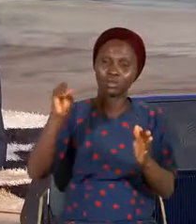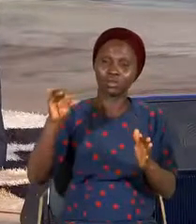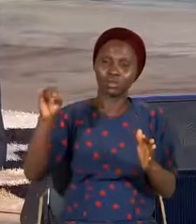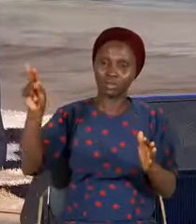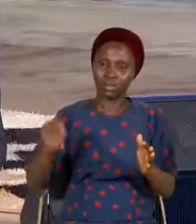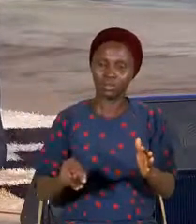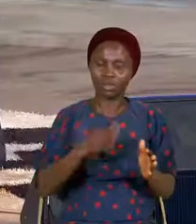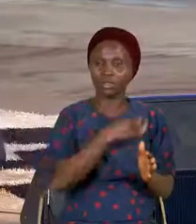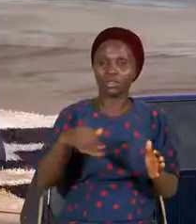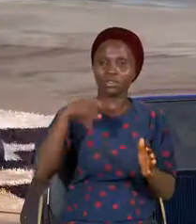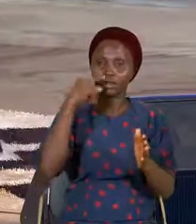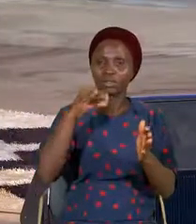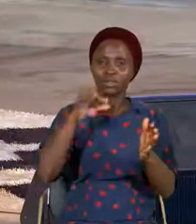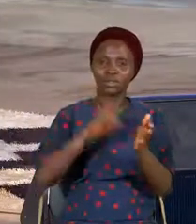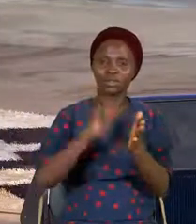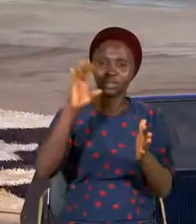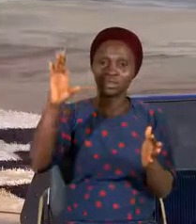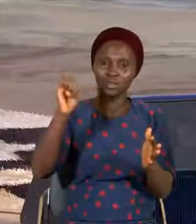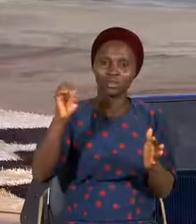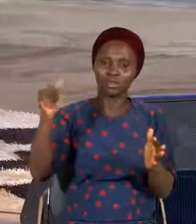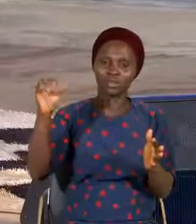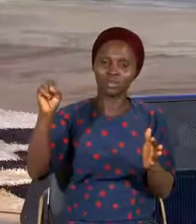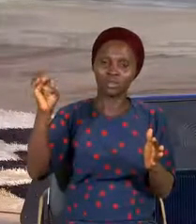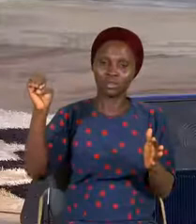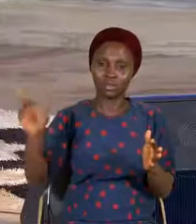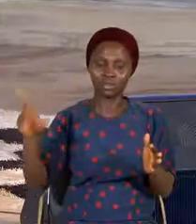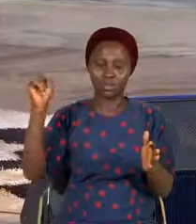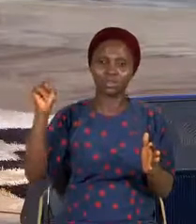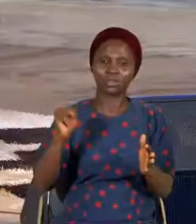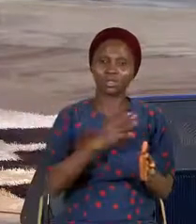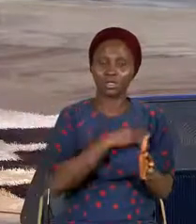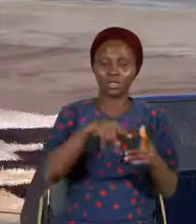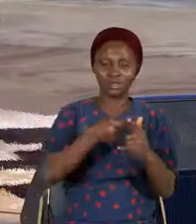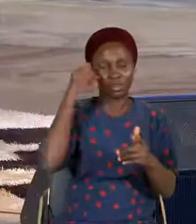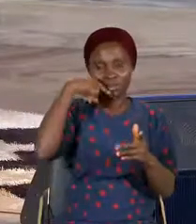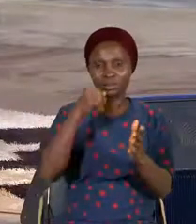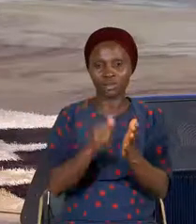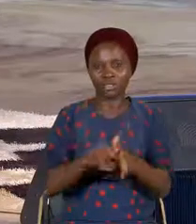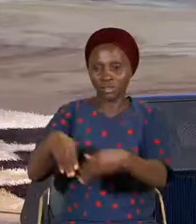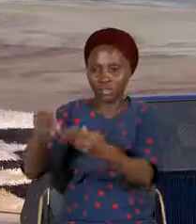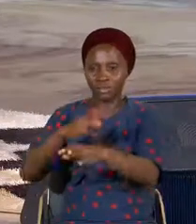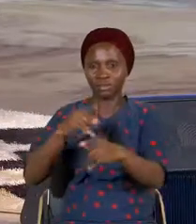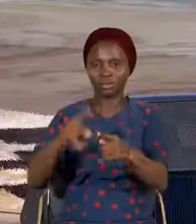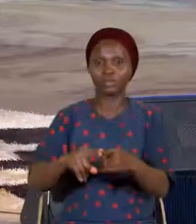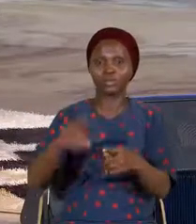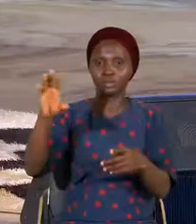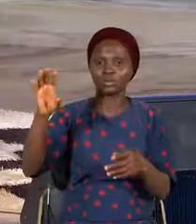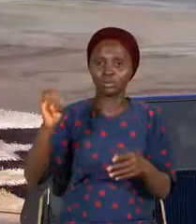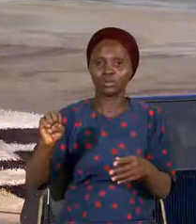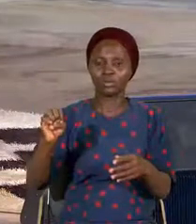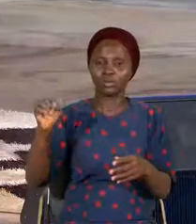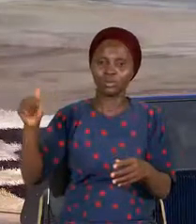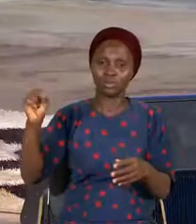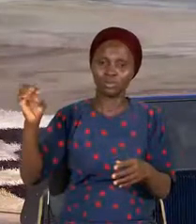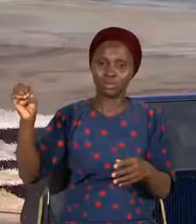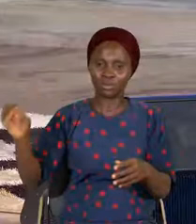De qui est l'effigie sur cette pièce? On dit César. Alors il dit, donnez à César